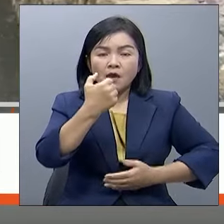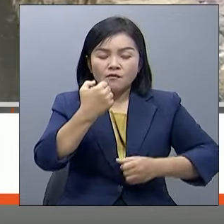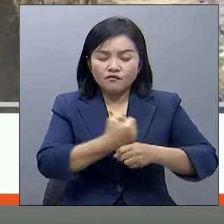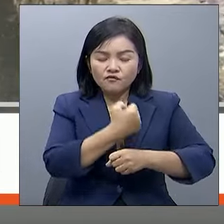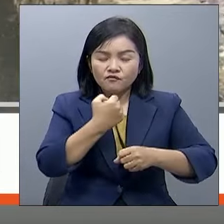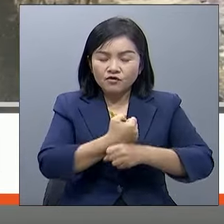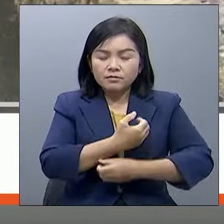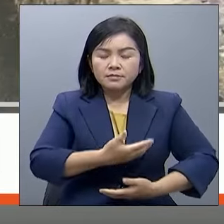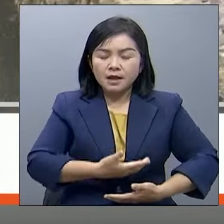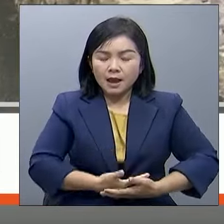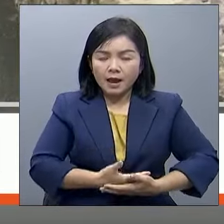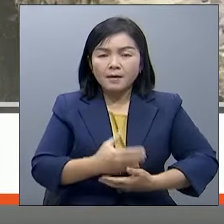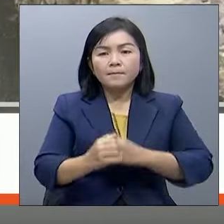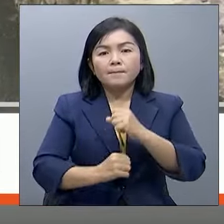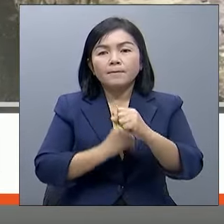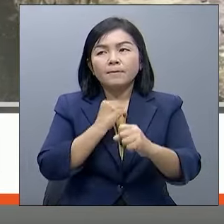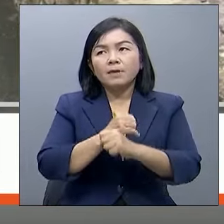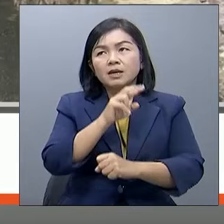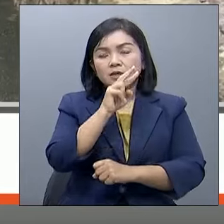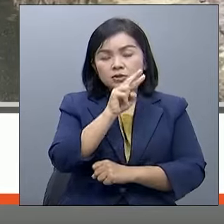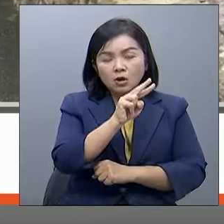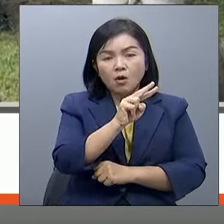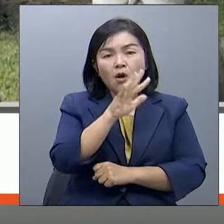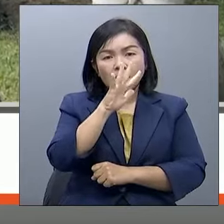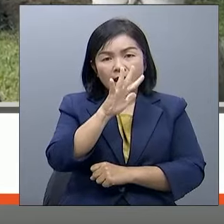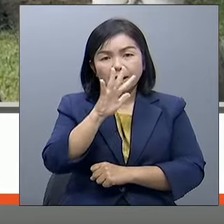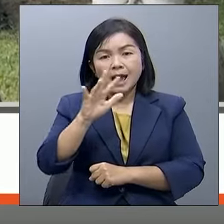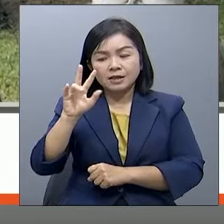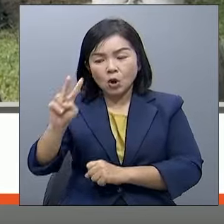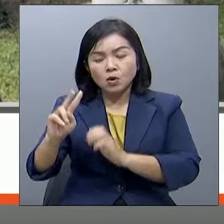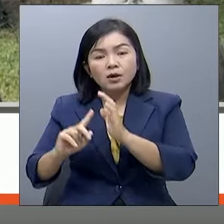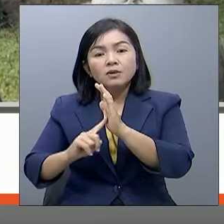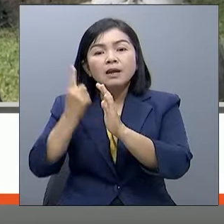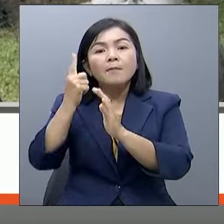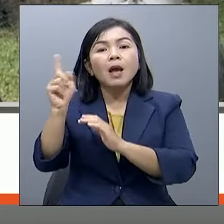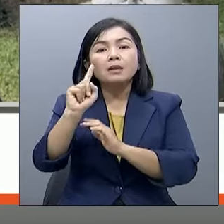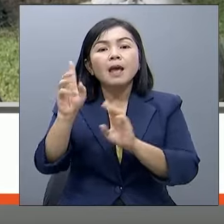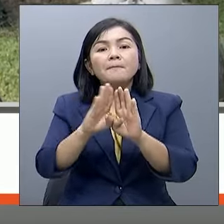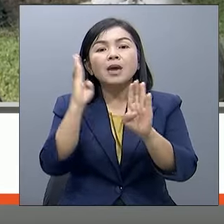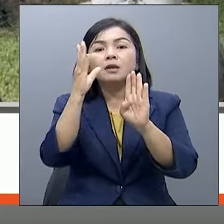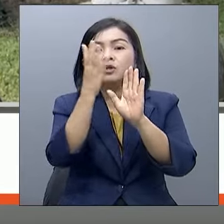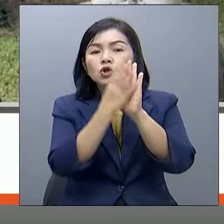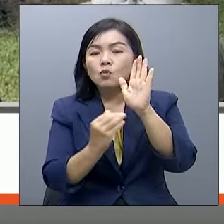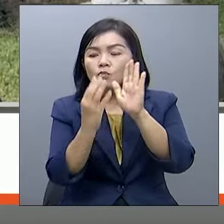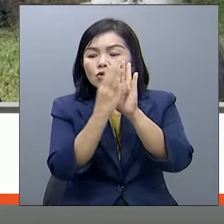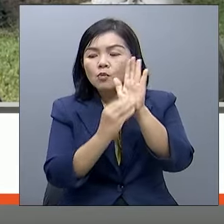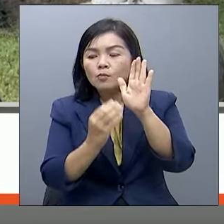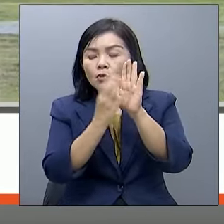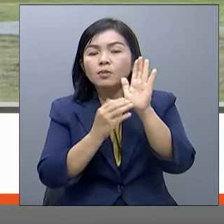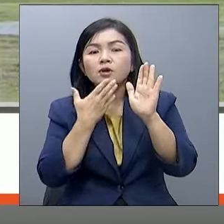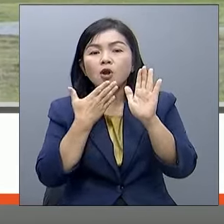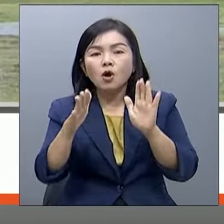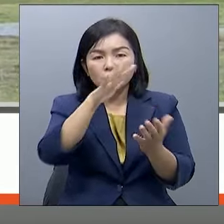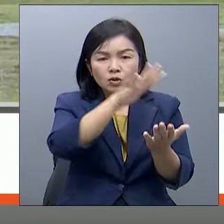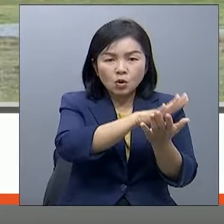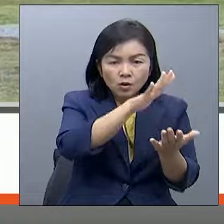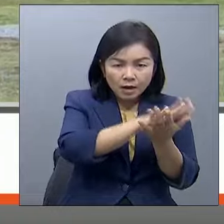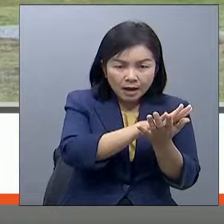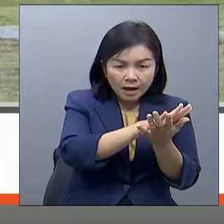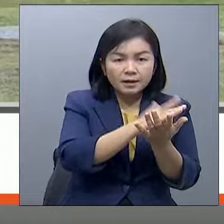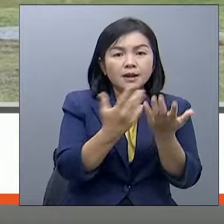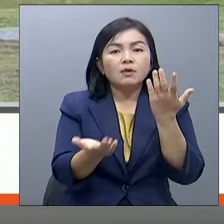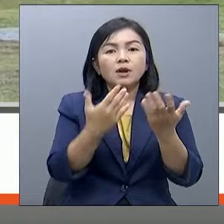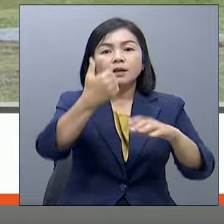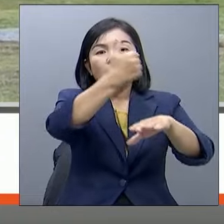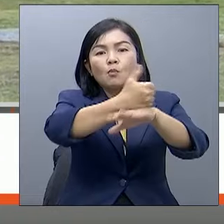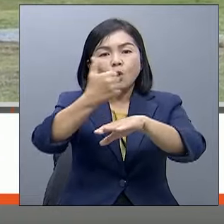ปี2552และยังถูกต่อยอดเปิดอบรมหลักสูตรตั้งแต่นักเรียนไปจนถึงระดับผู้บริห